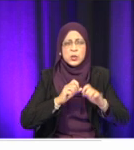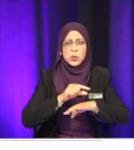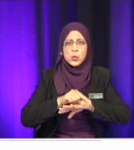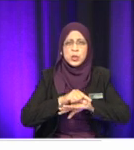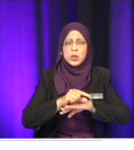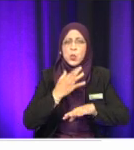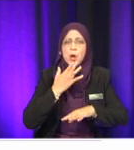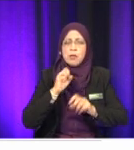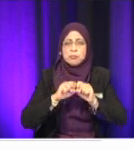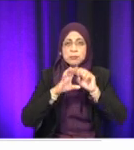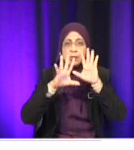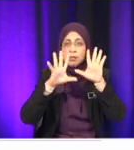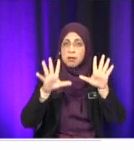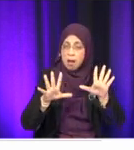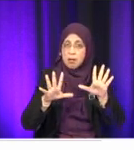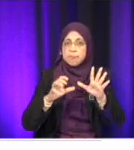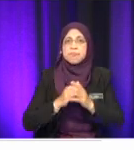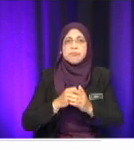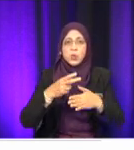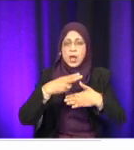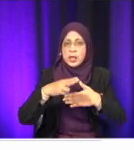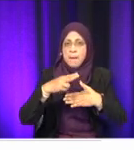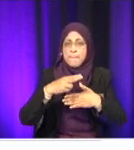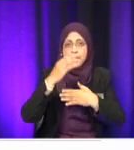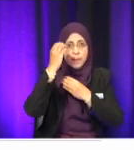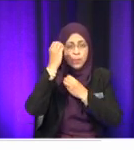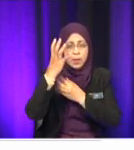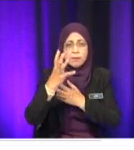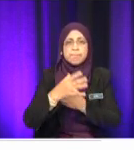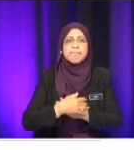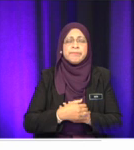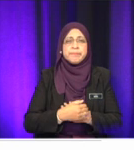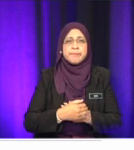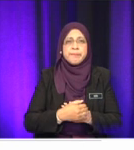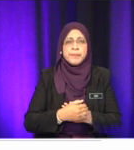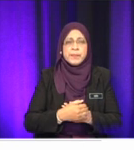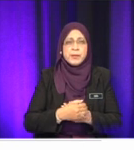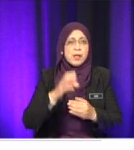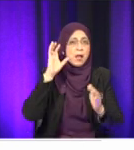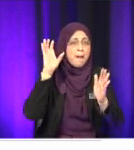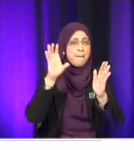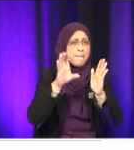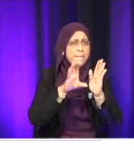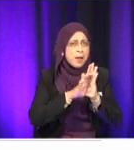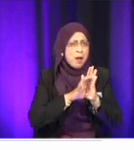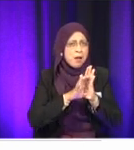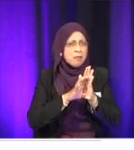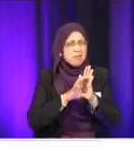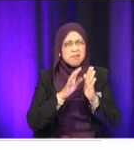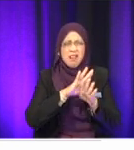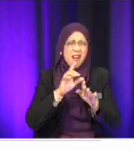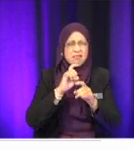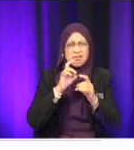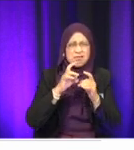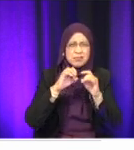dramatic dalam menyampaikan misige kemudian image tidak jelas